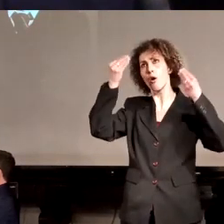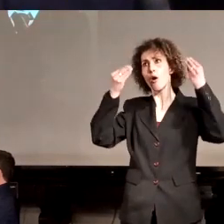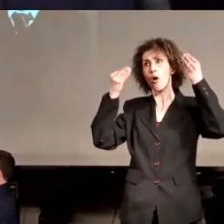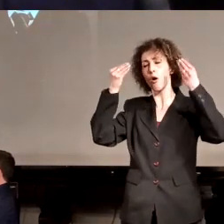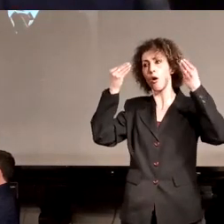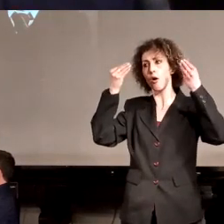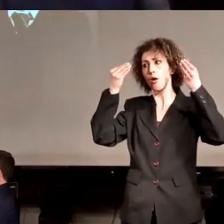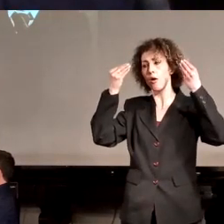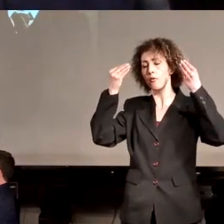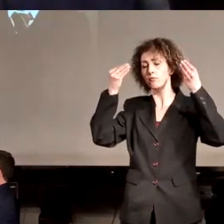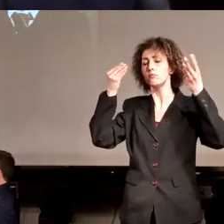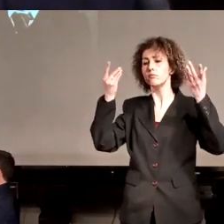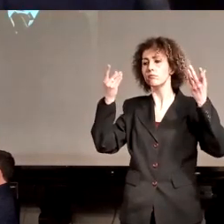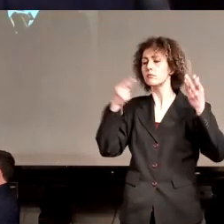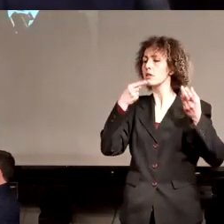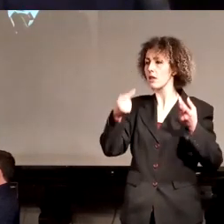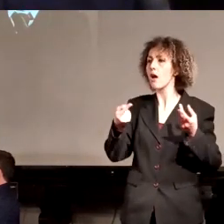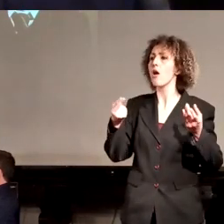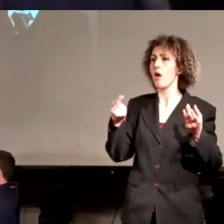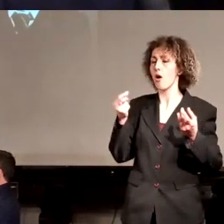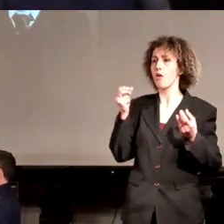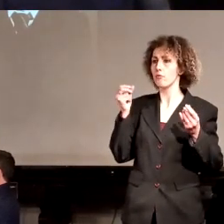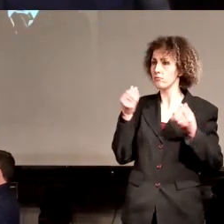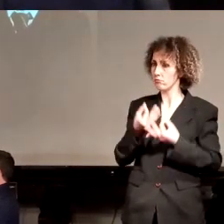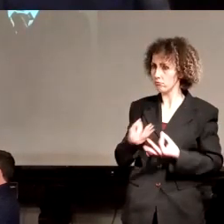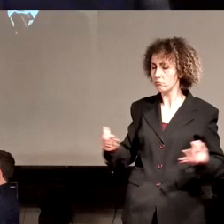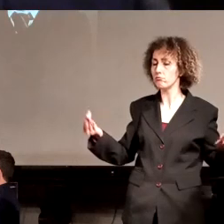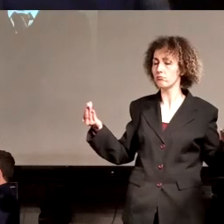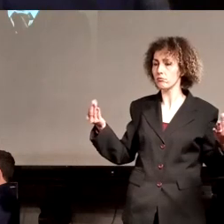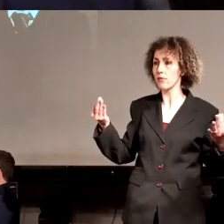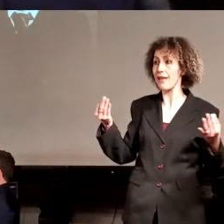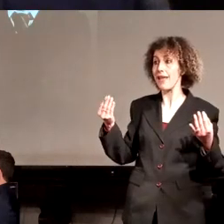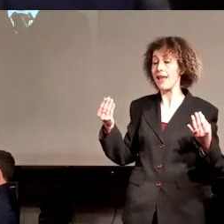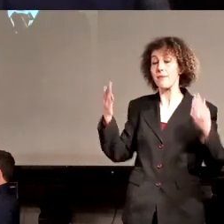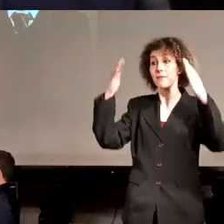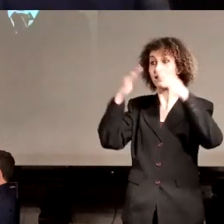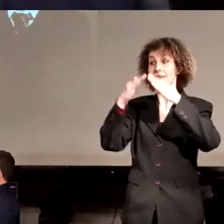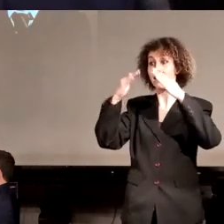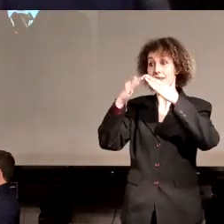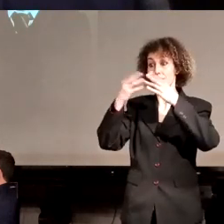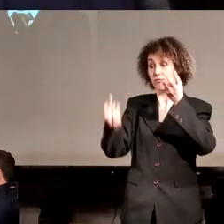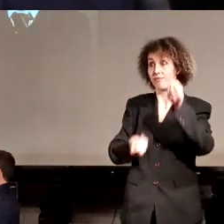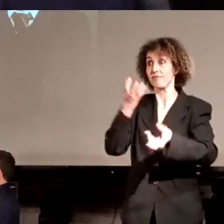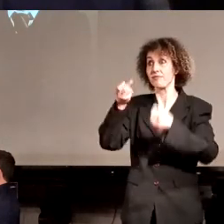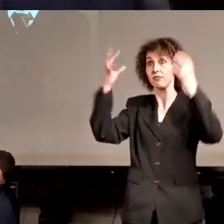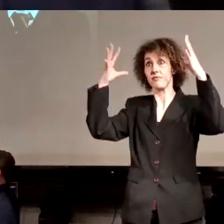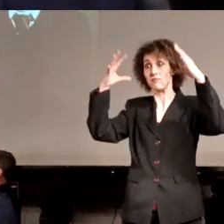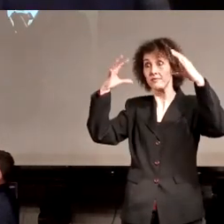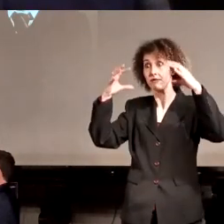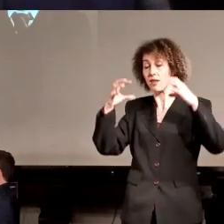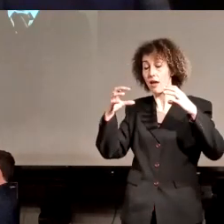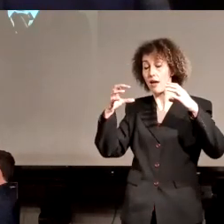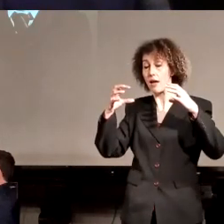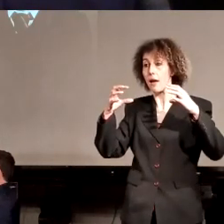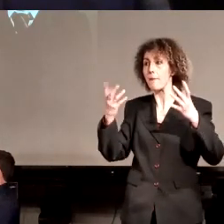concesso disegni infine mentre veniva giù parte del tetto perché d'altro challenger ma tanto per